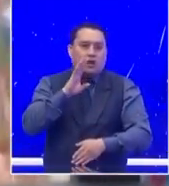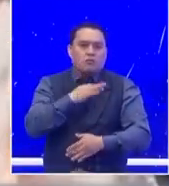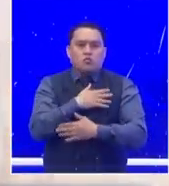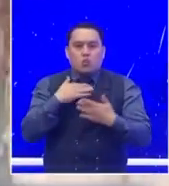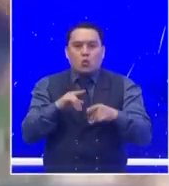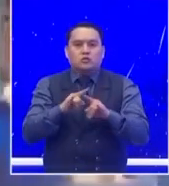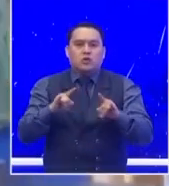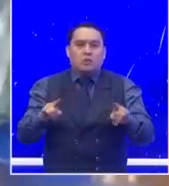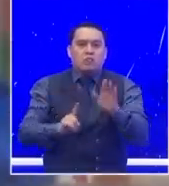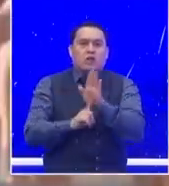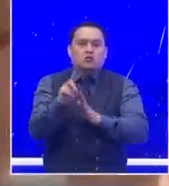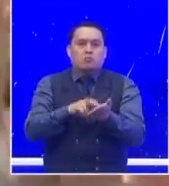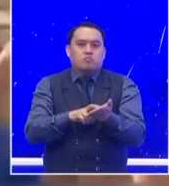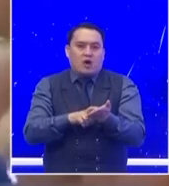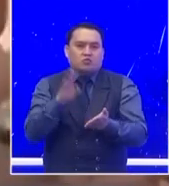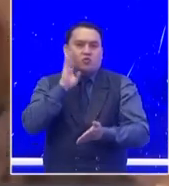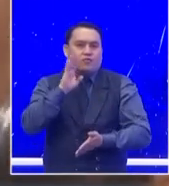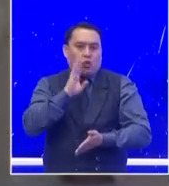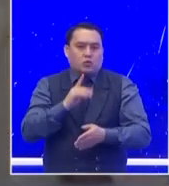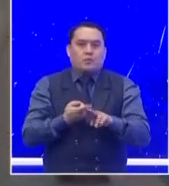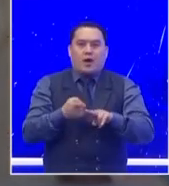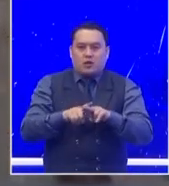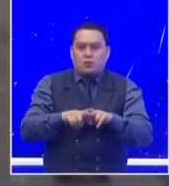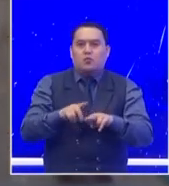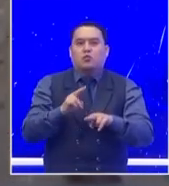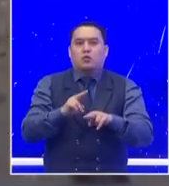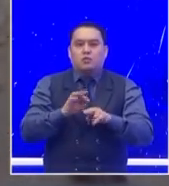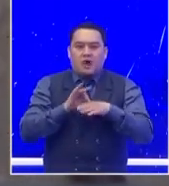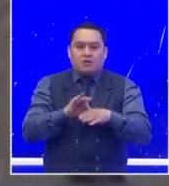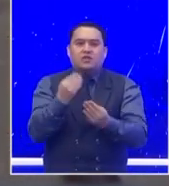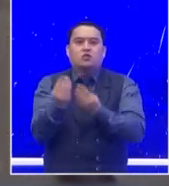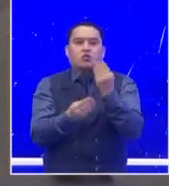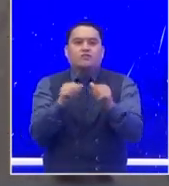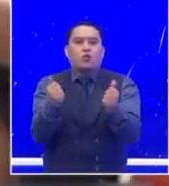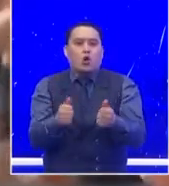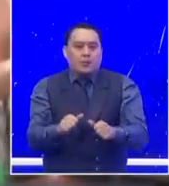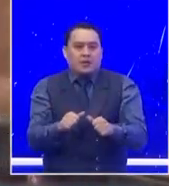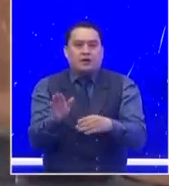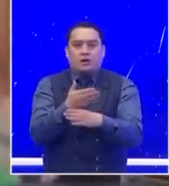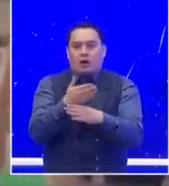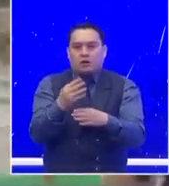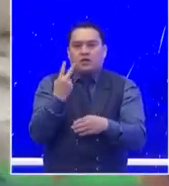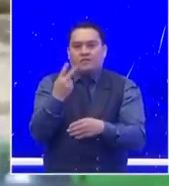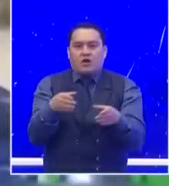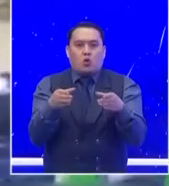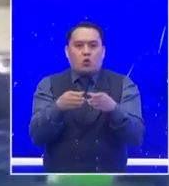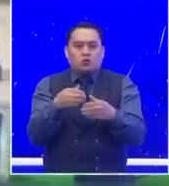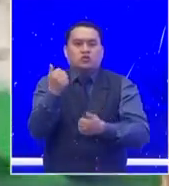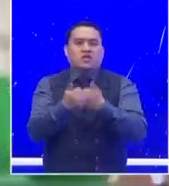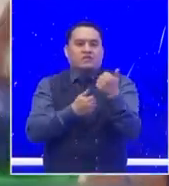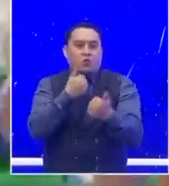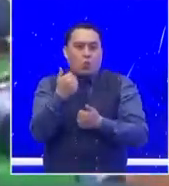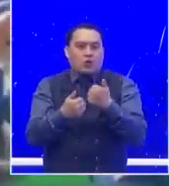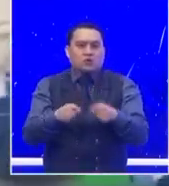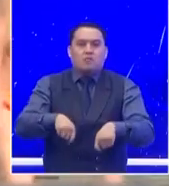Многие дошколята поначалу боятся водных процедур, поэтому занятия проходят в игровой форме. Разделившись на 2 группы, дети соревнуются.